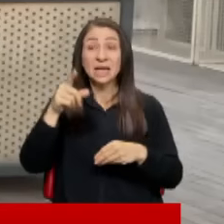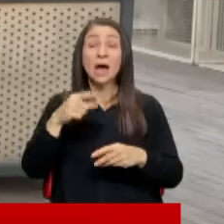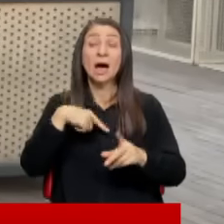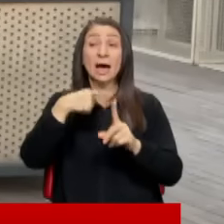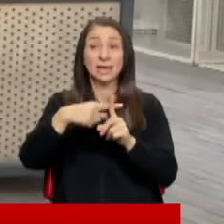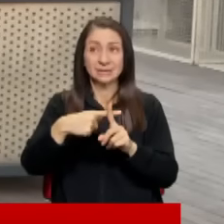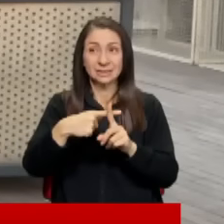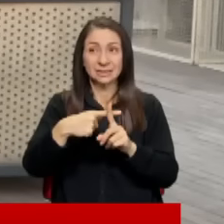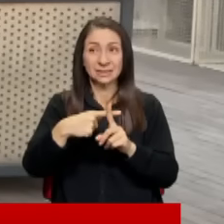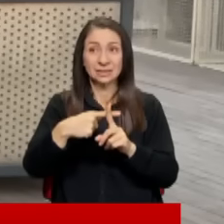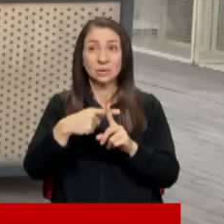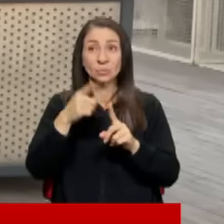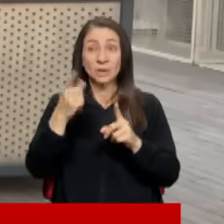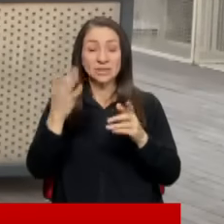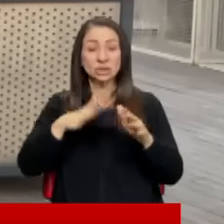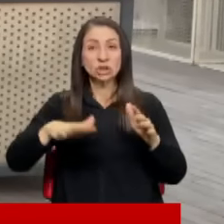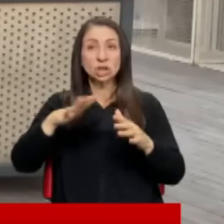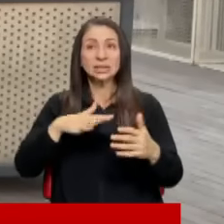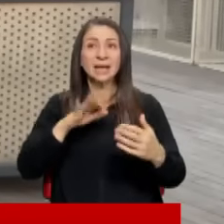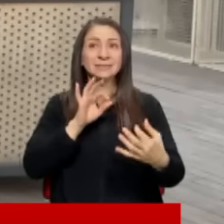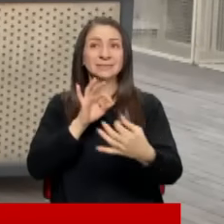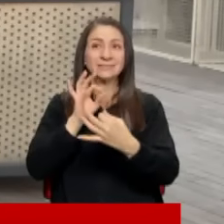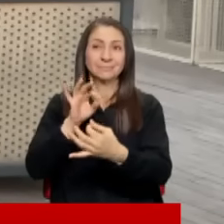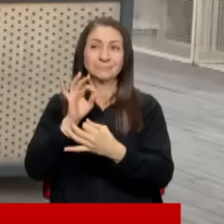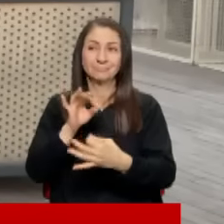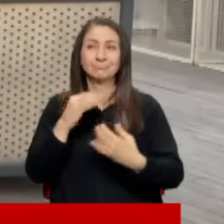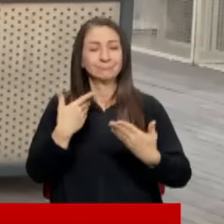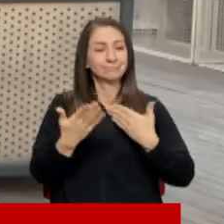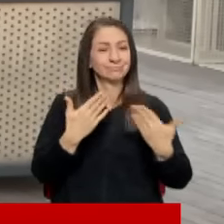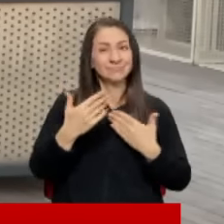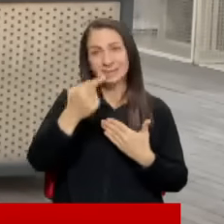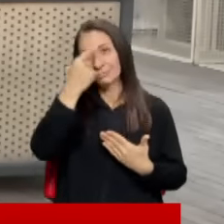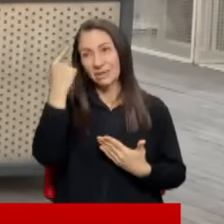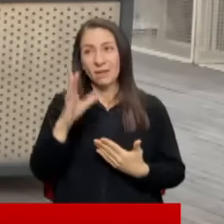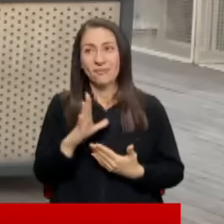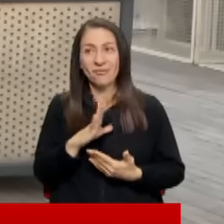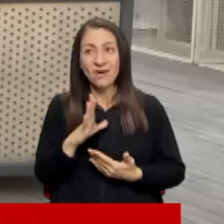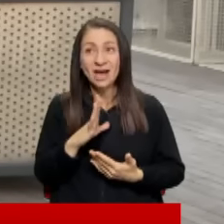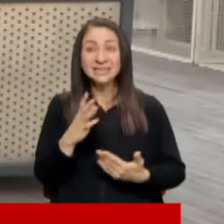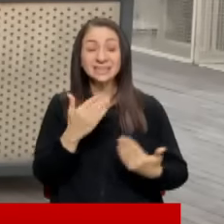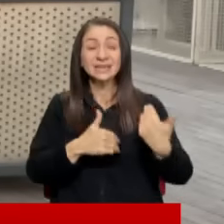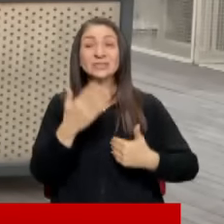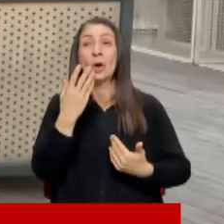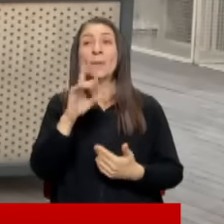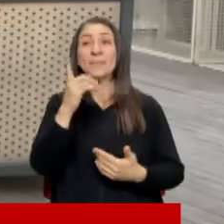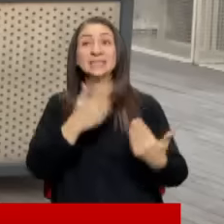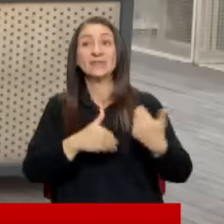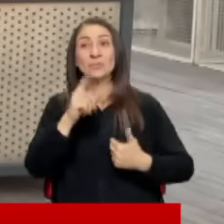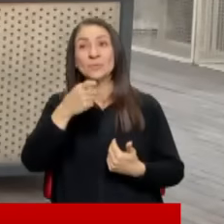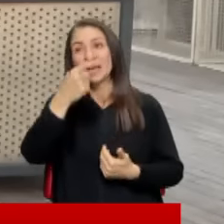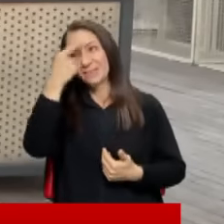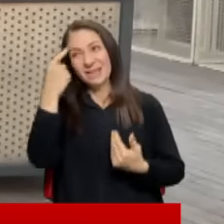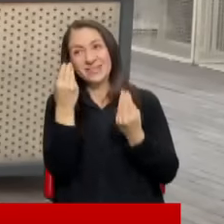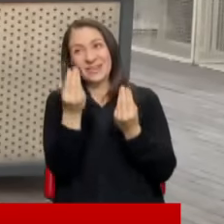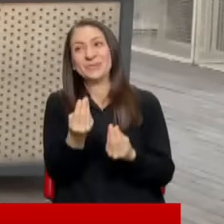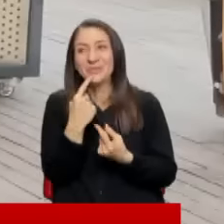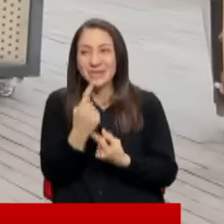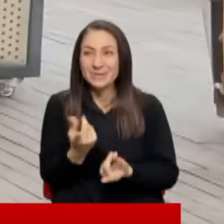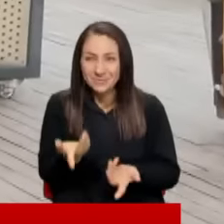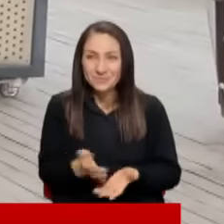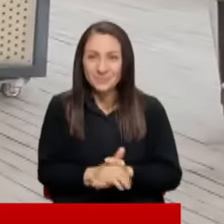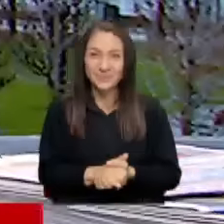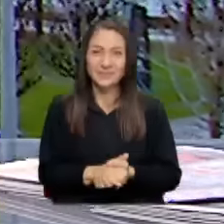Ayrıca burası bir sosyalleşme alanı olduğu için sosyalleşme imkanı da sağlayıp sevgilisi olmayanlara da bir sevgili bulma imkanı da yaratıyoruz diyebilirim.